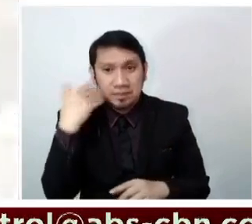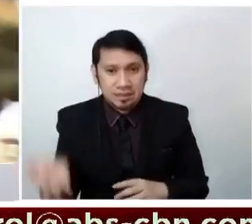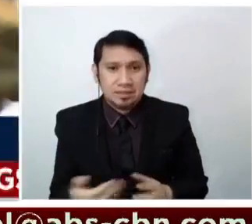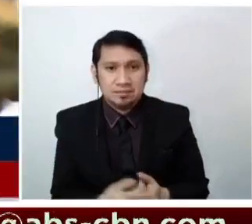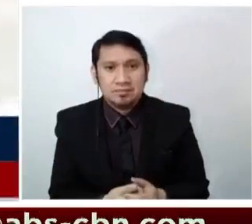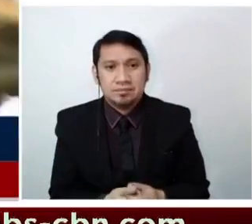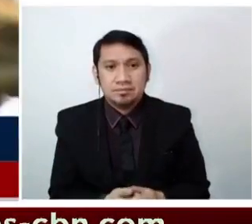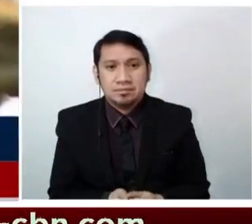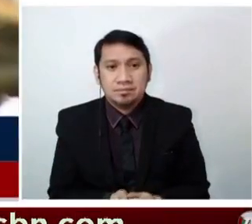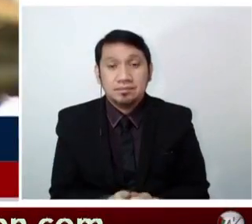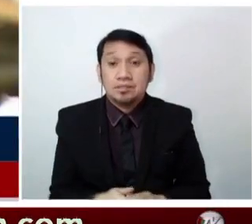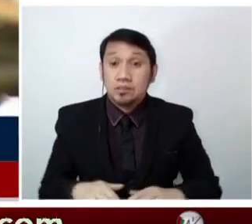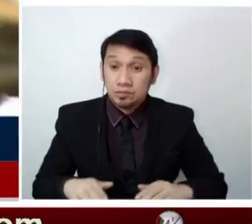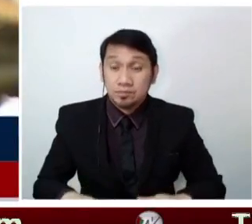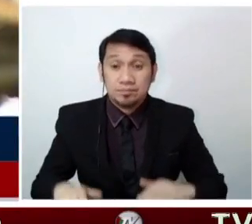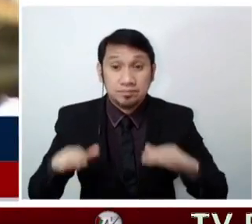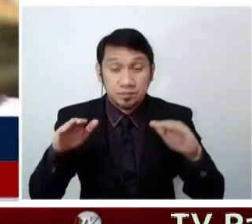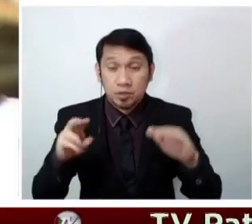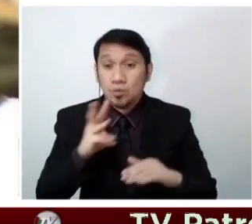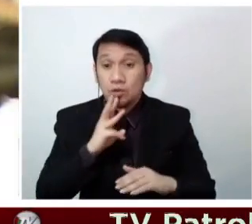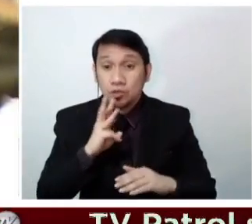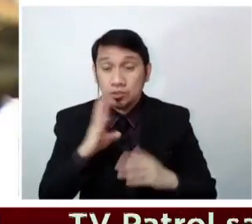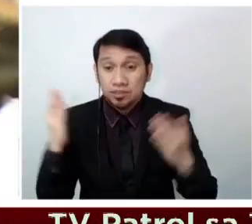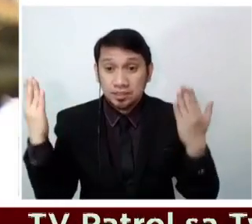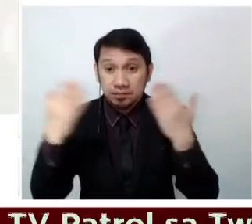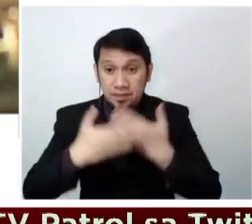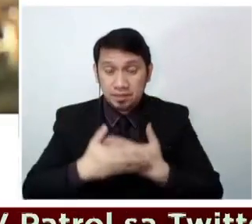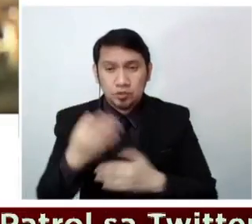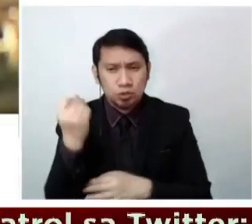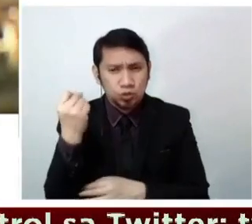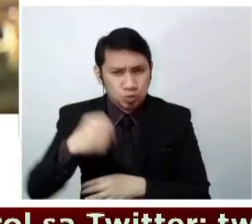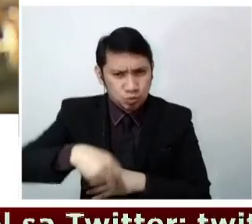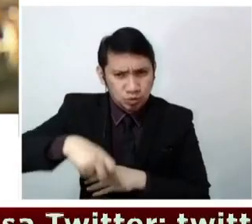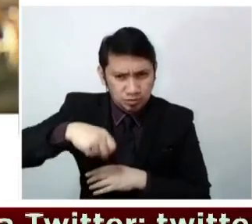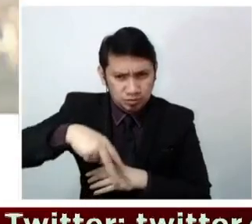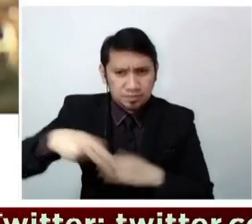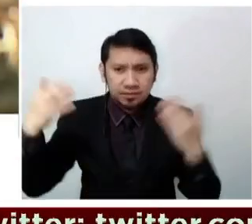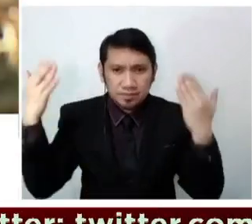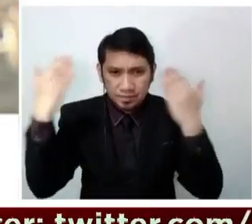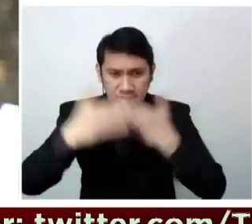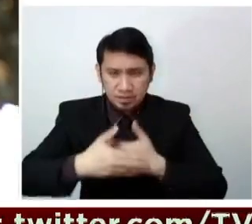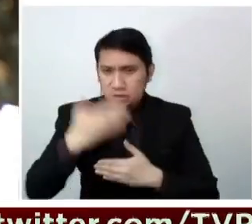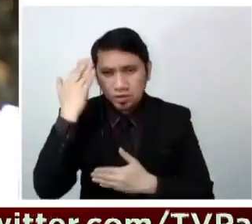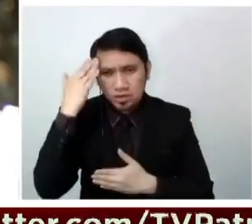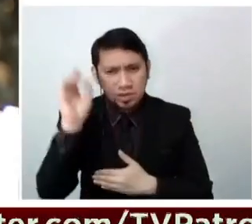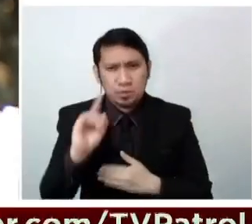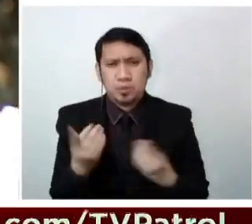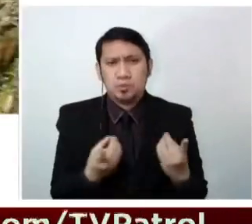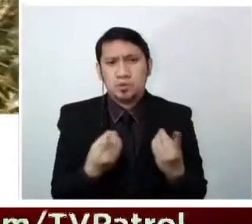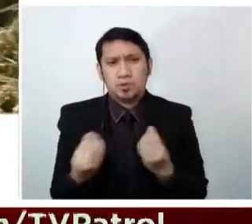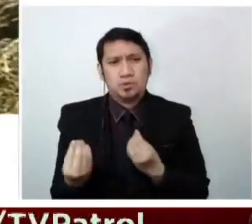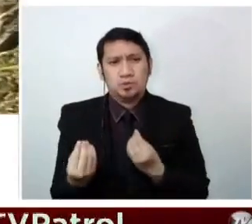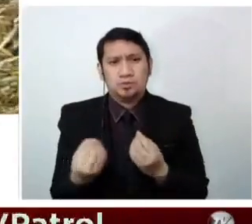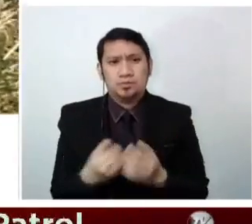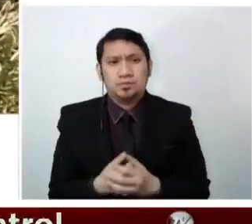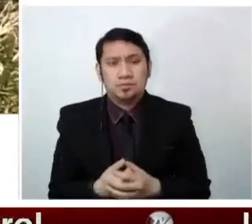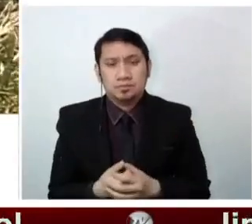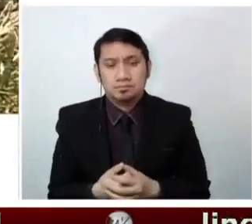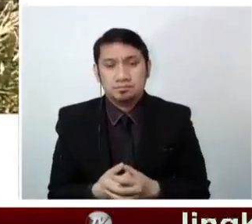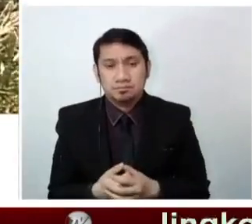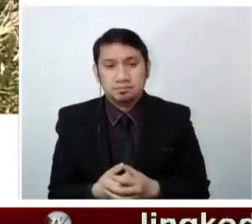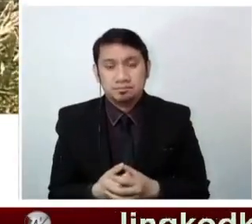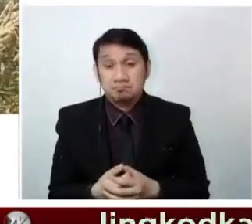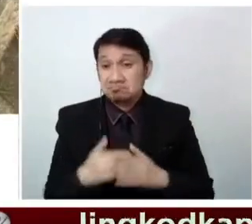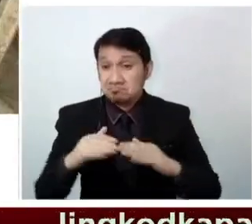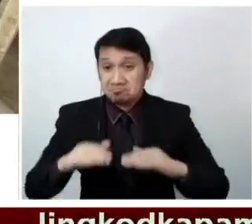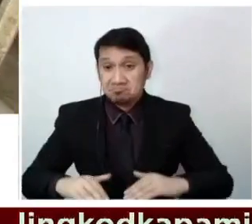tubig, gabi, alas 12 ng gabi. Hindi ko na alam ng gawin ko. Wala nang tita ngayon. Nalubog din sa